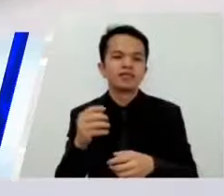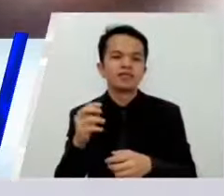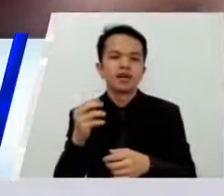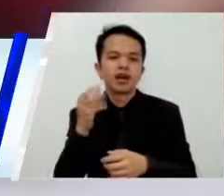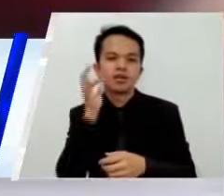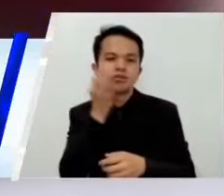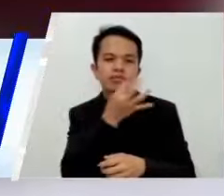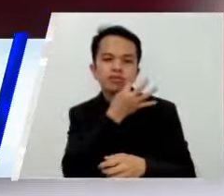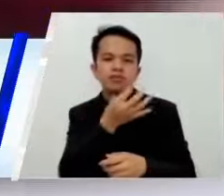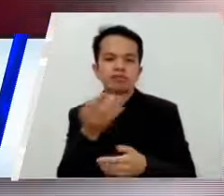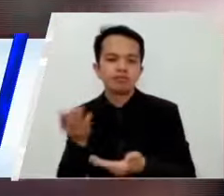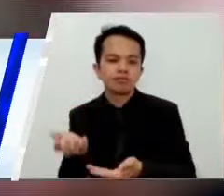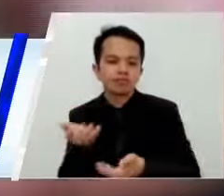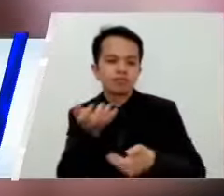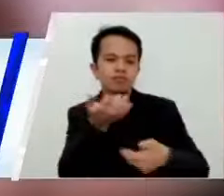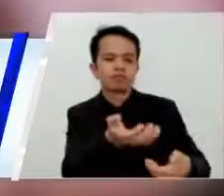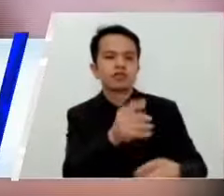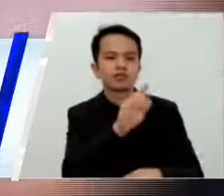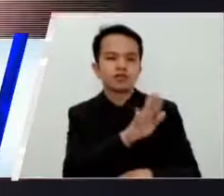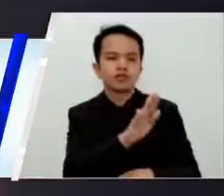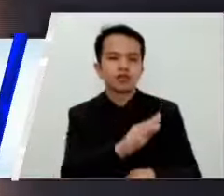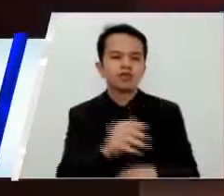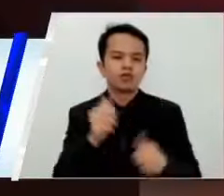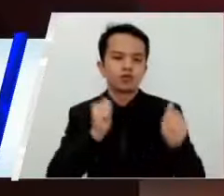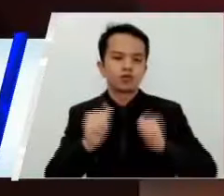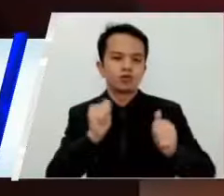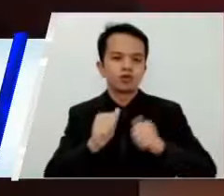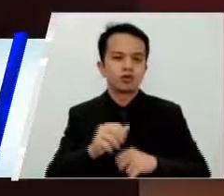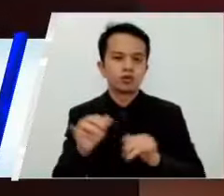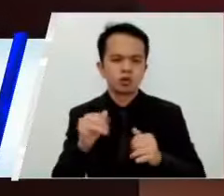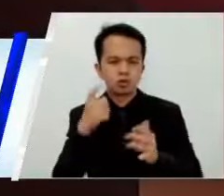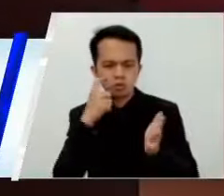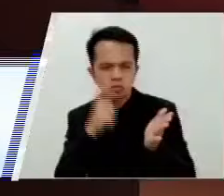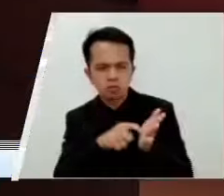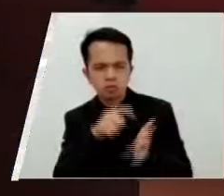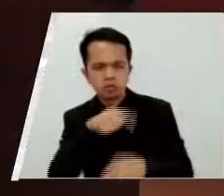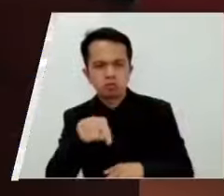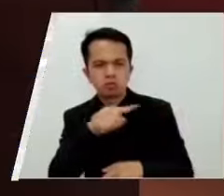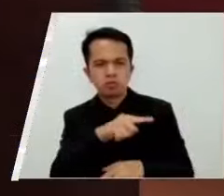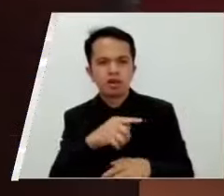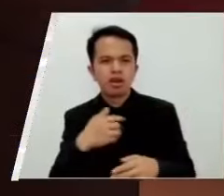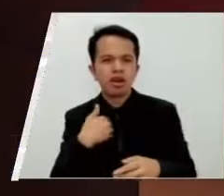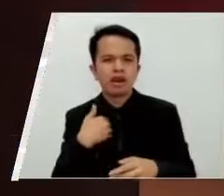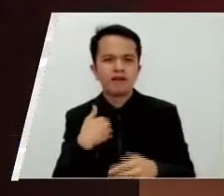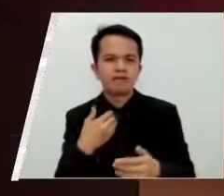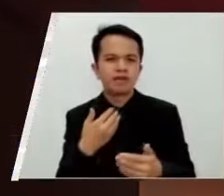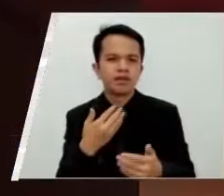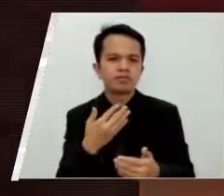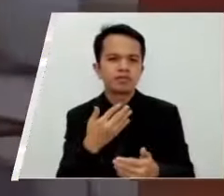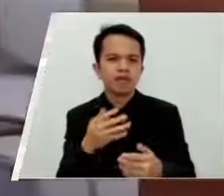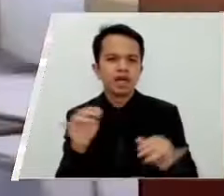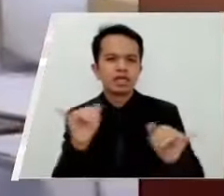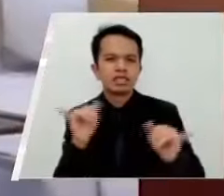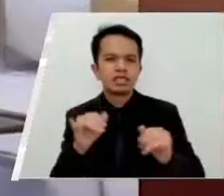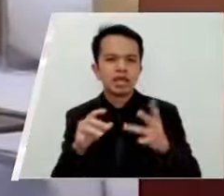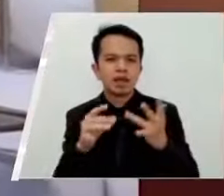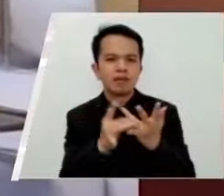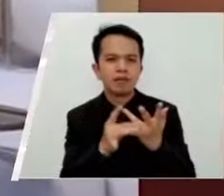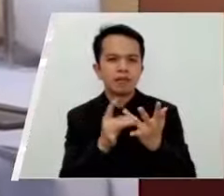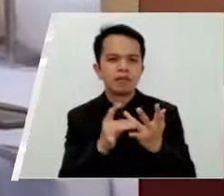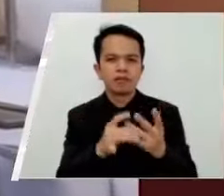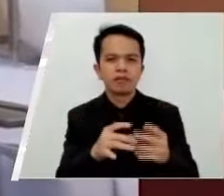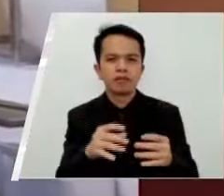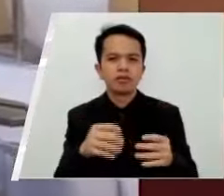Alden para sa aktres. At pansin pa ng ibang netizens, tila may same ring na suot-suot ang dalawa sa kanilang